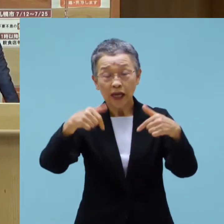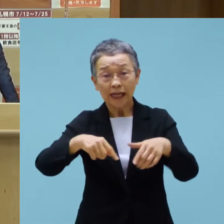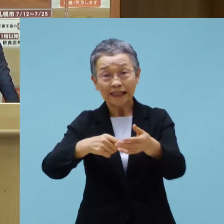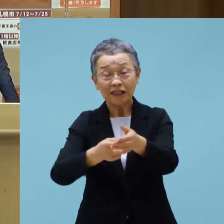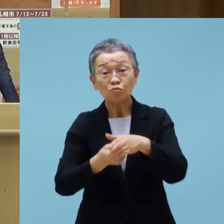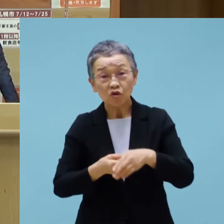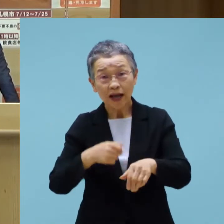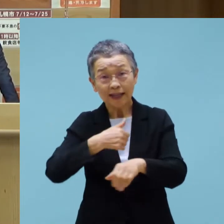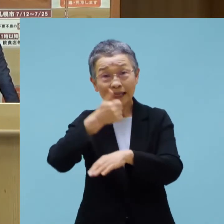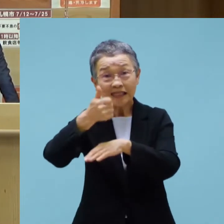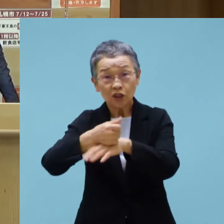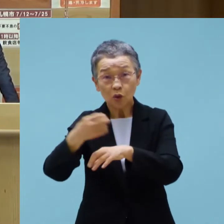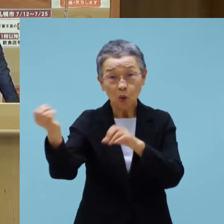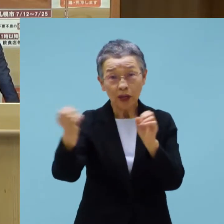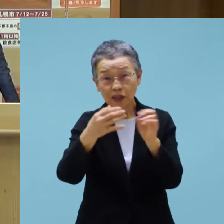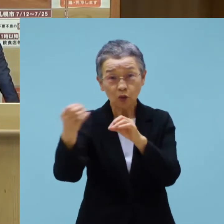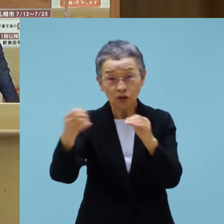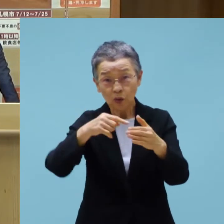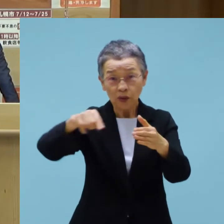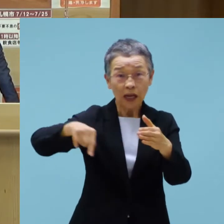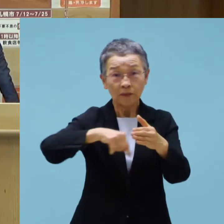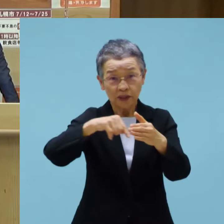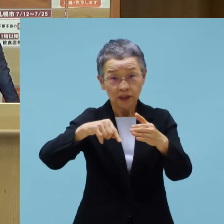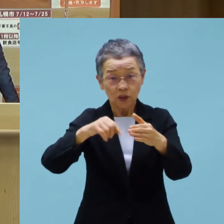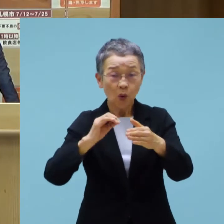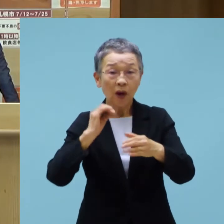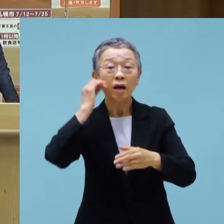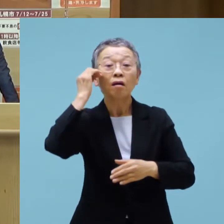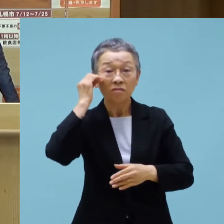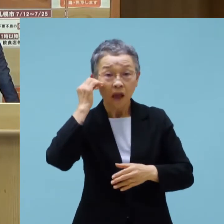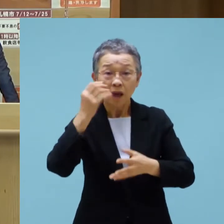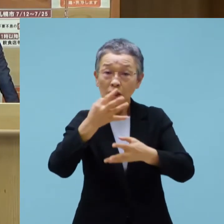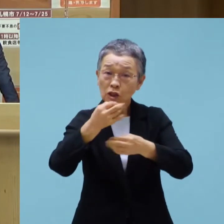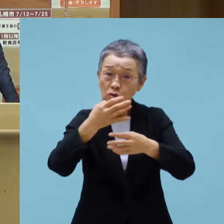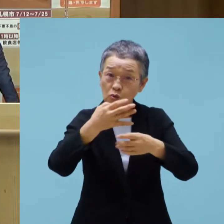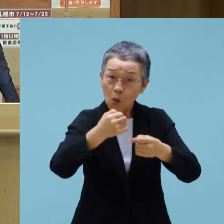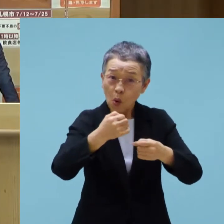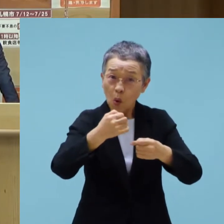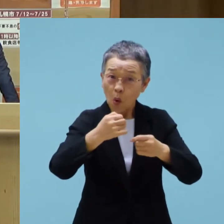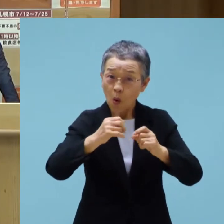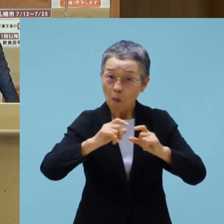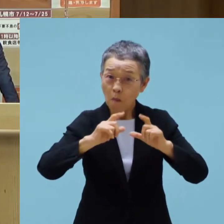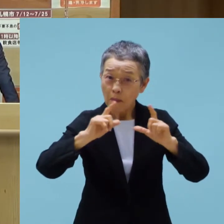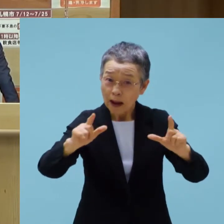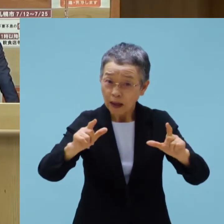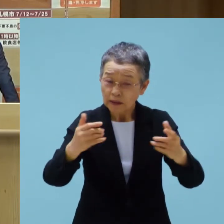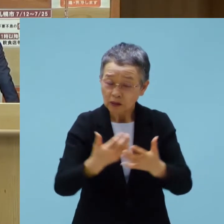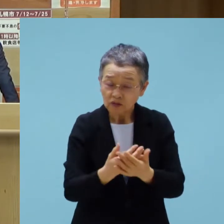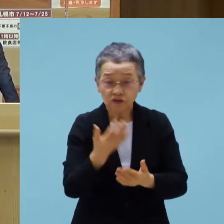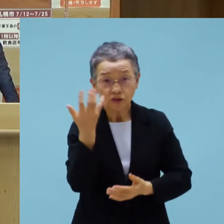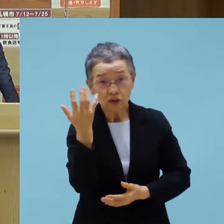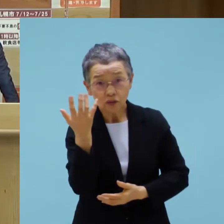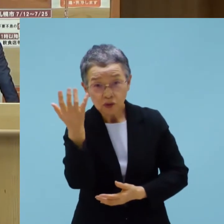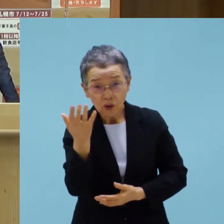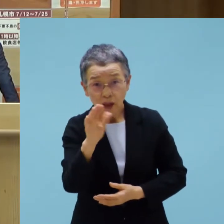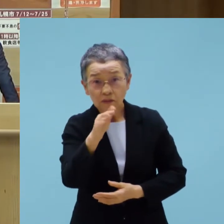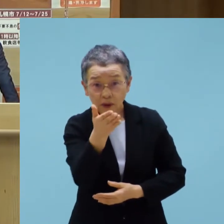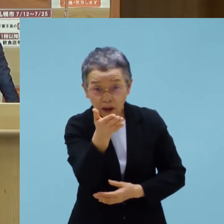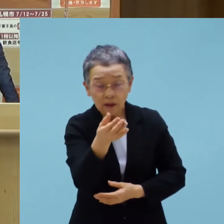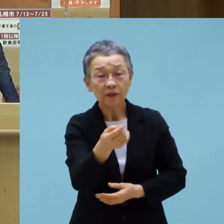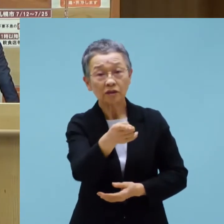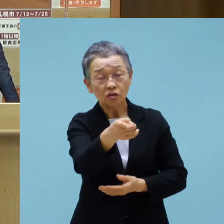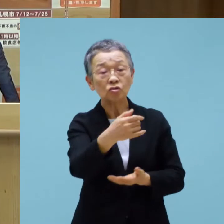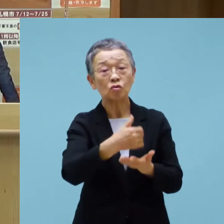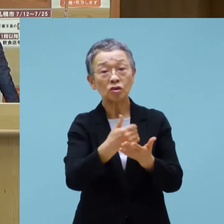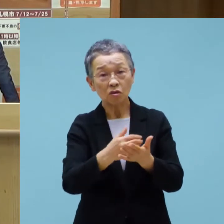感触を経てですね、まあ、そのいつ頃適用されるものだというふうに考えていらっしゃるのか、まあ、知事としてのちょっとその見通しを